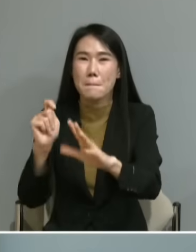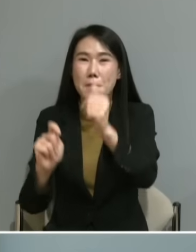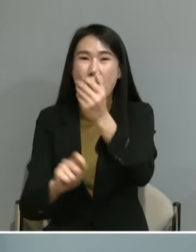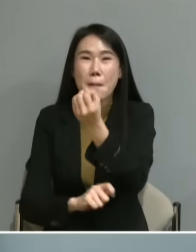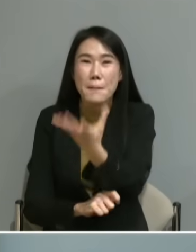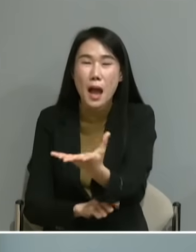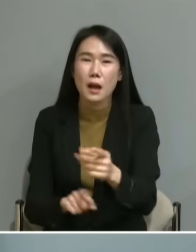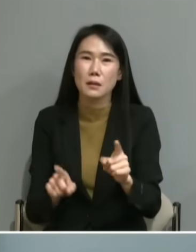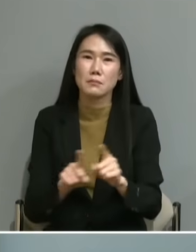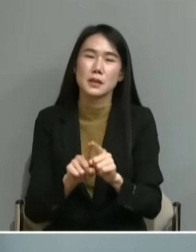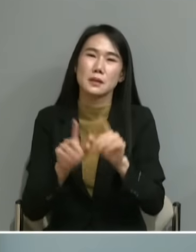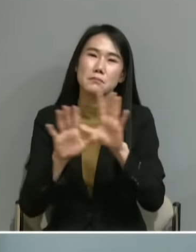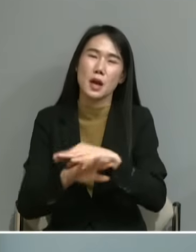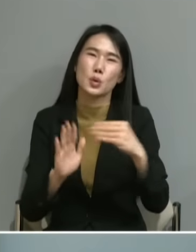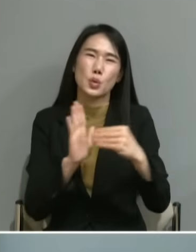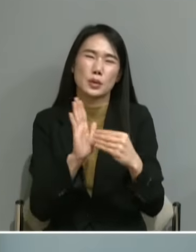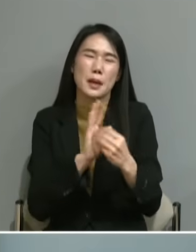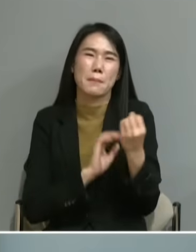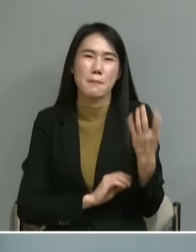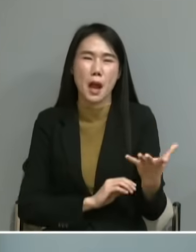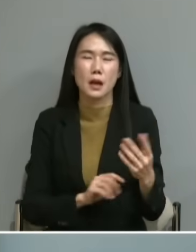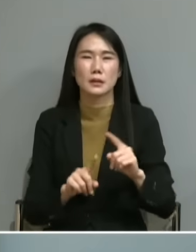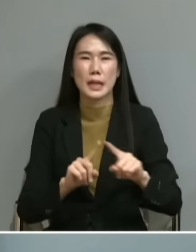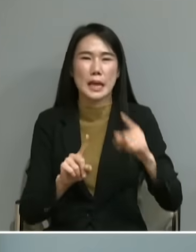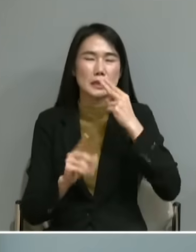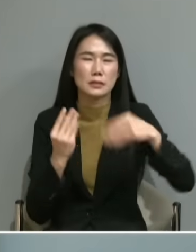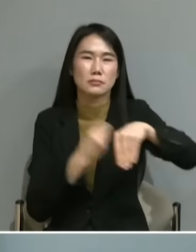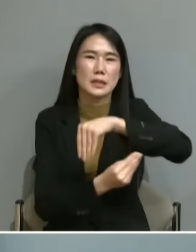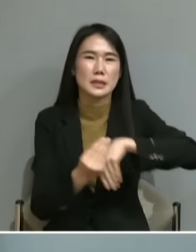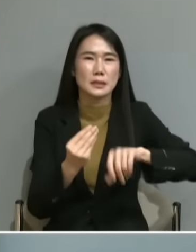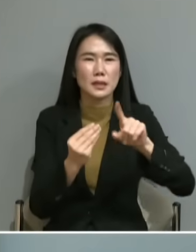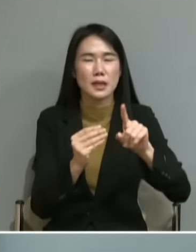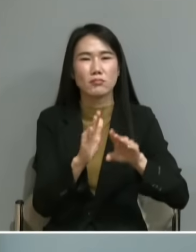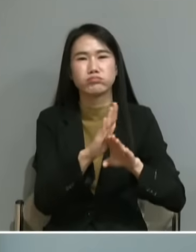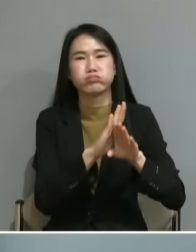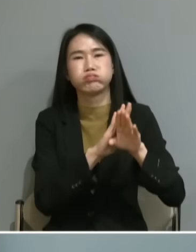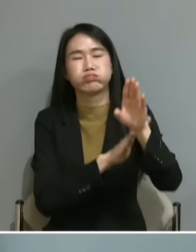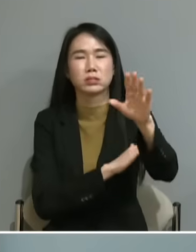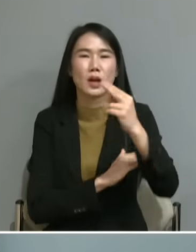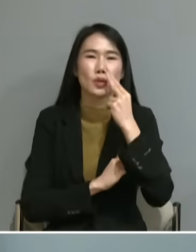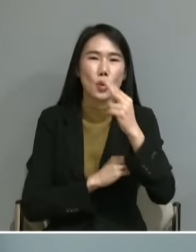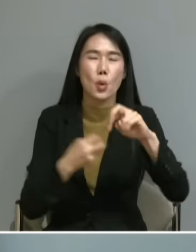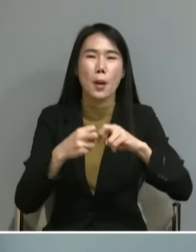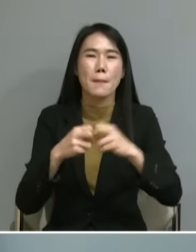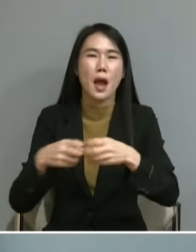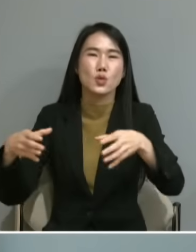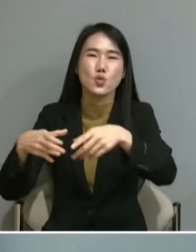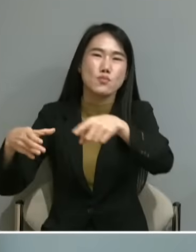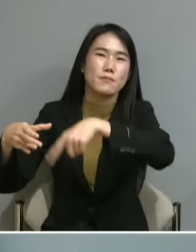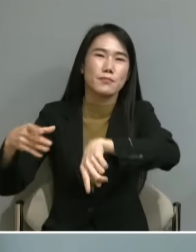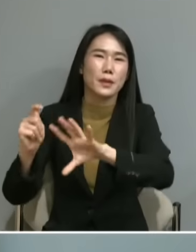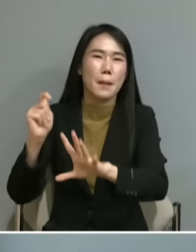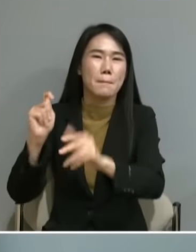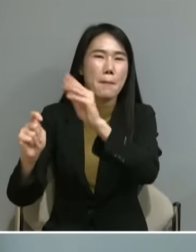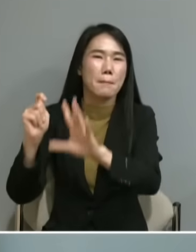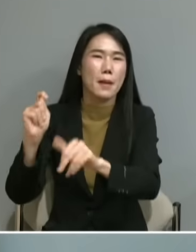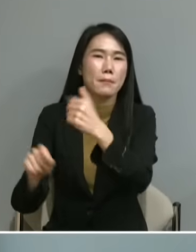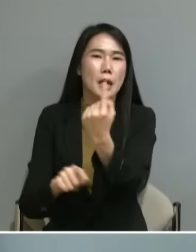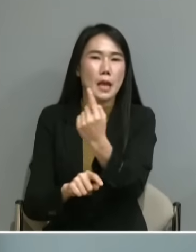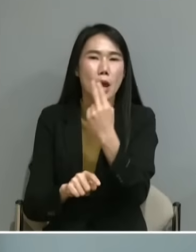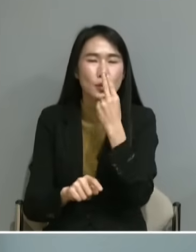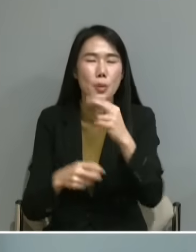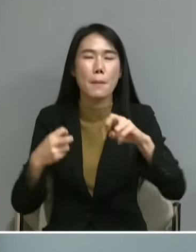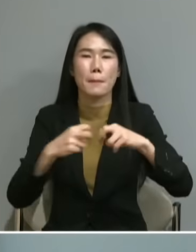องบางครั้งก็จะไหลเข้าไปสู่กรุงเทพมหานครซึ่งการเจริญเติบโตทางเศรษฐกิจก็จะไปกระจุกตัวอยู่ในพื้นที่ซึ่งมีความหนา